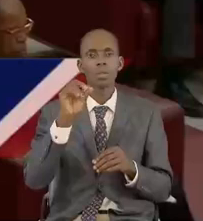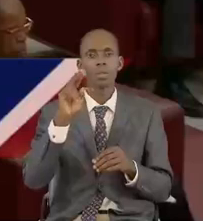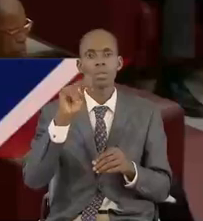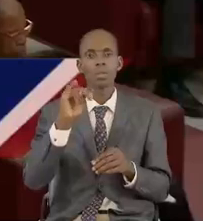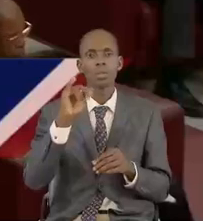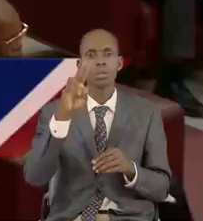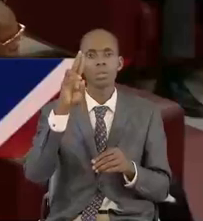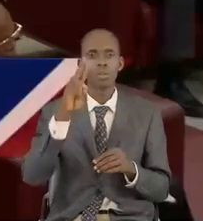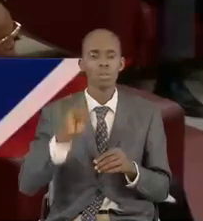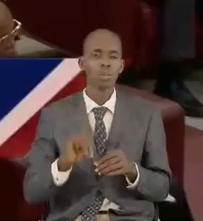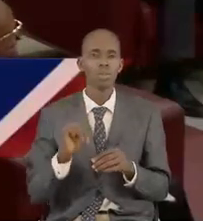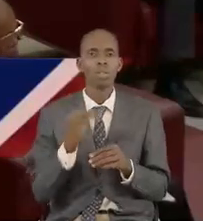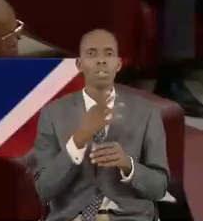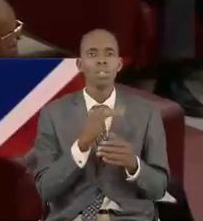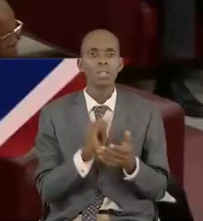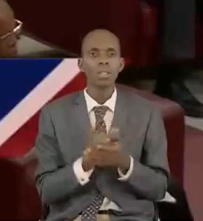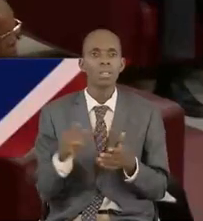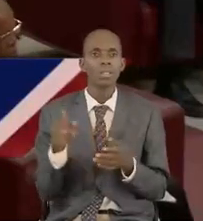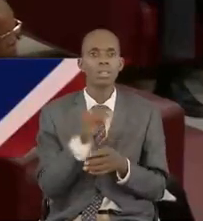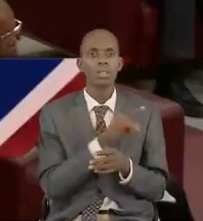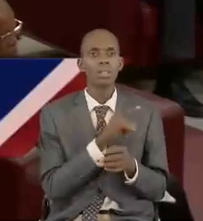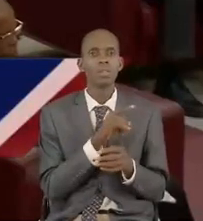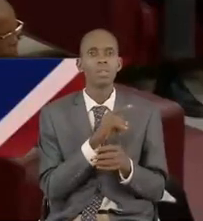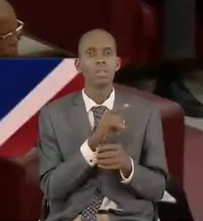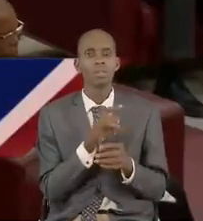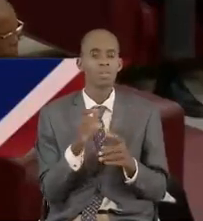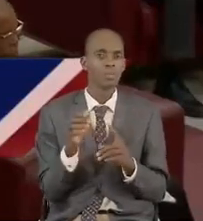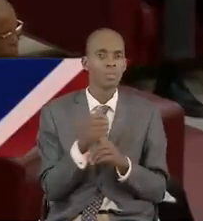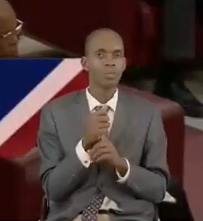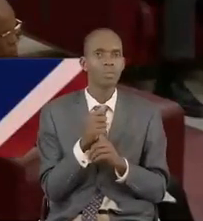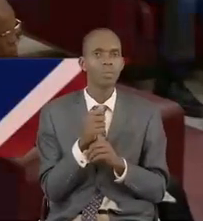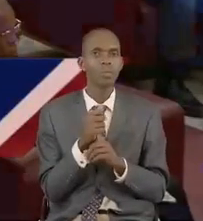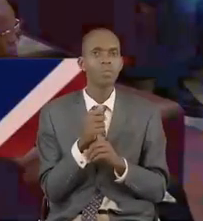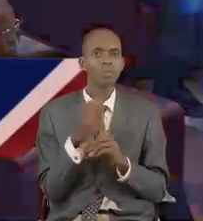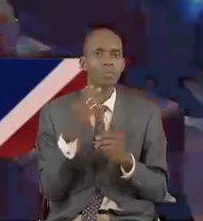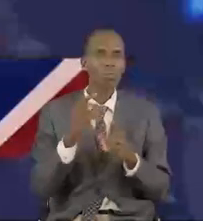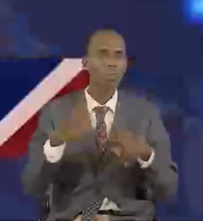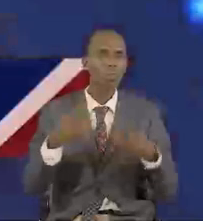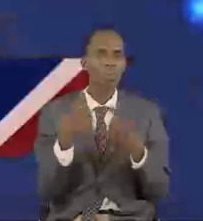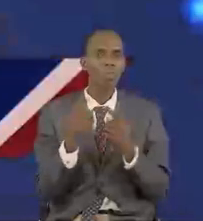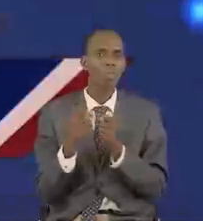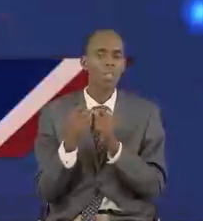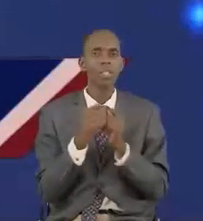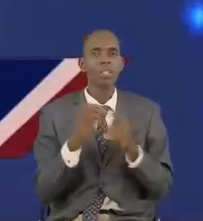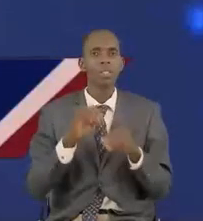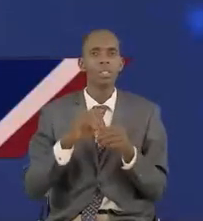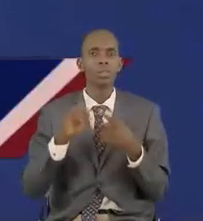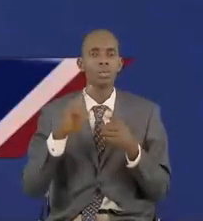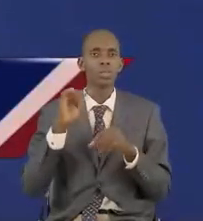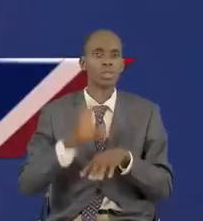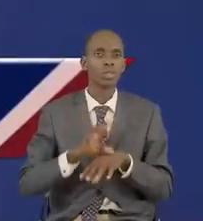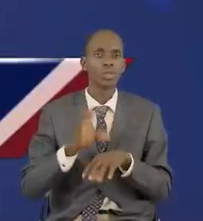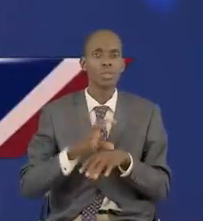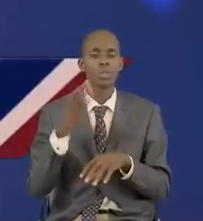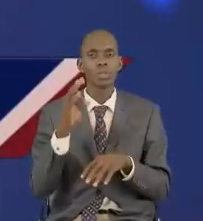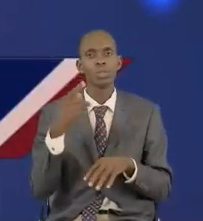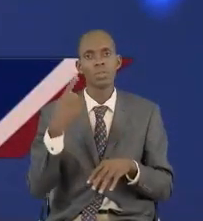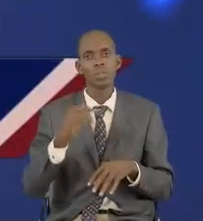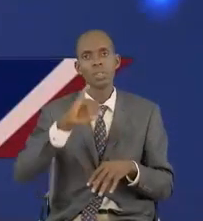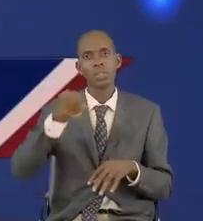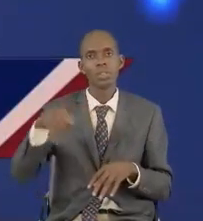Banaba enterèrent ensemble dans la synagogue des Juifs et il parlait de telle